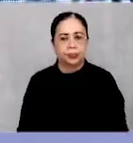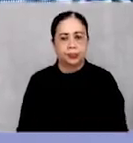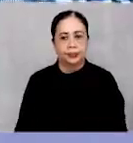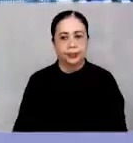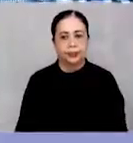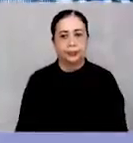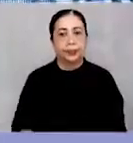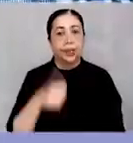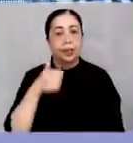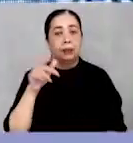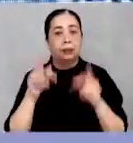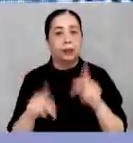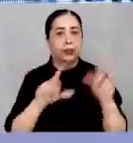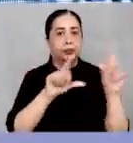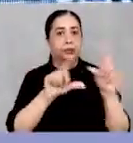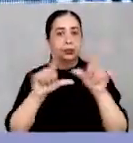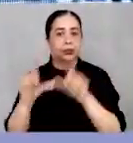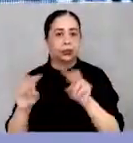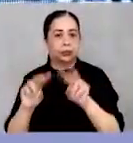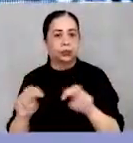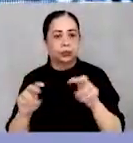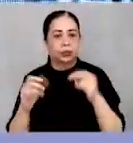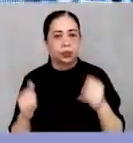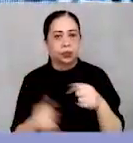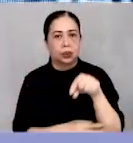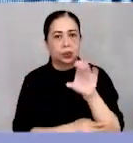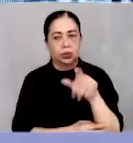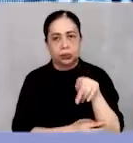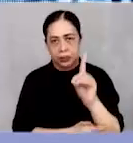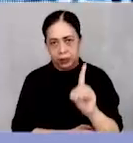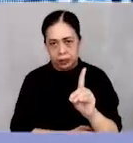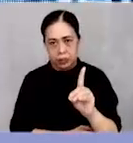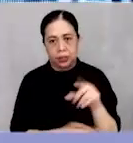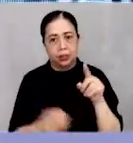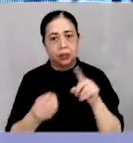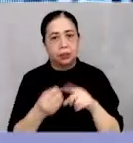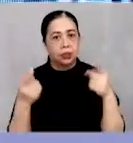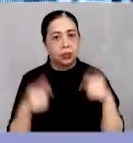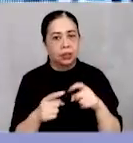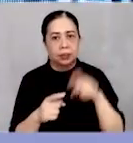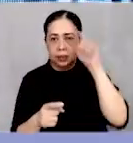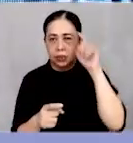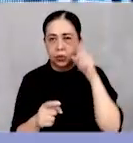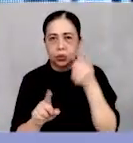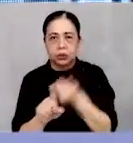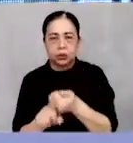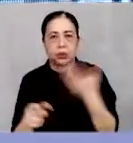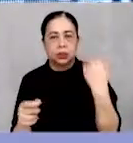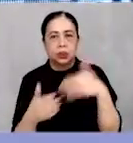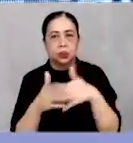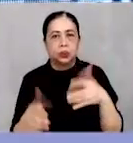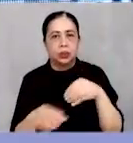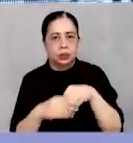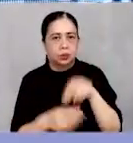10 persons of interest na ang iniimbestigahan ngayon ng Quezon City Police District kaugnay ng nangyaring sexual assault sa isang estudyante sa loob